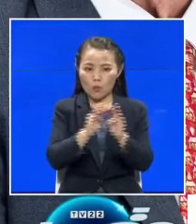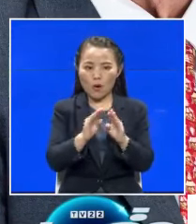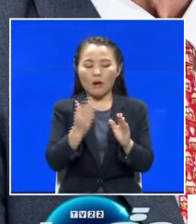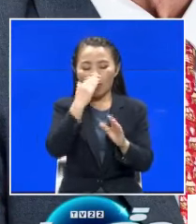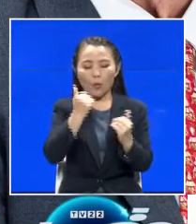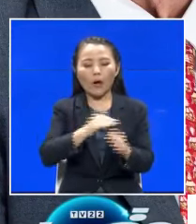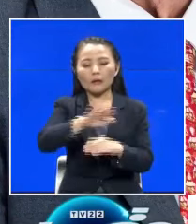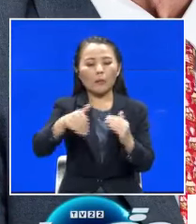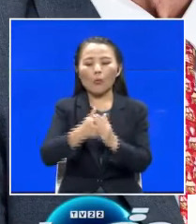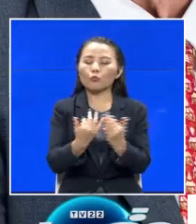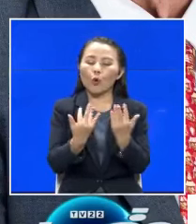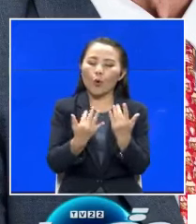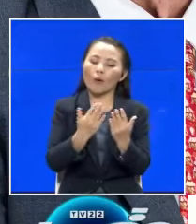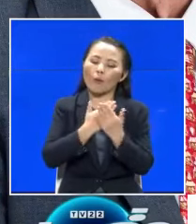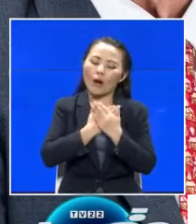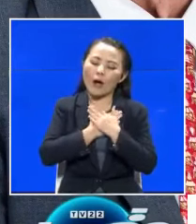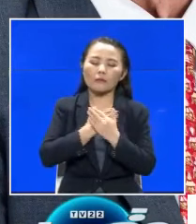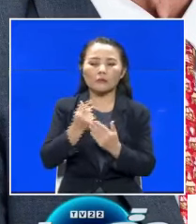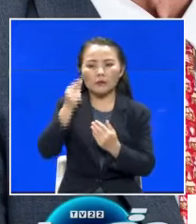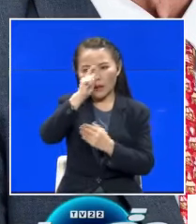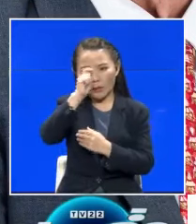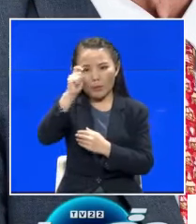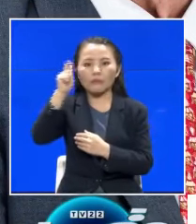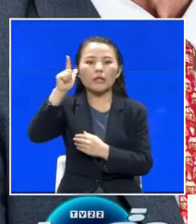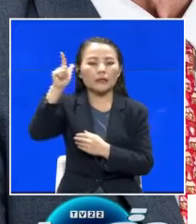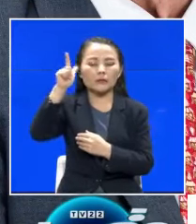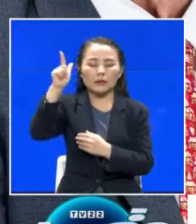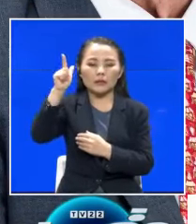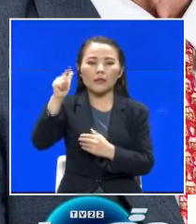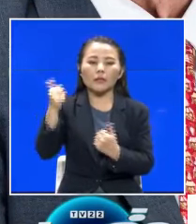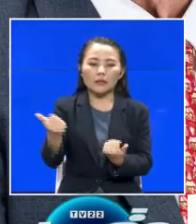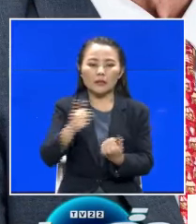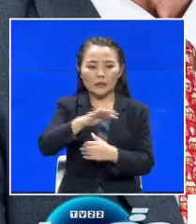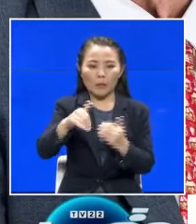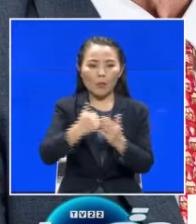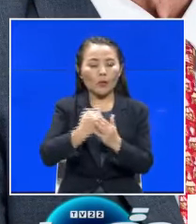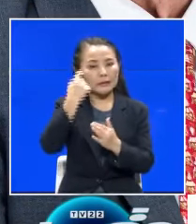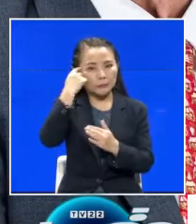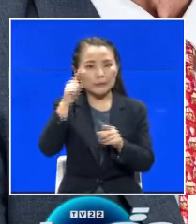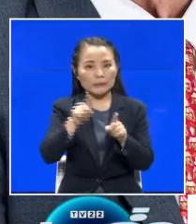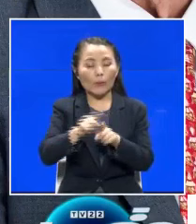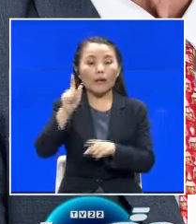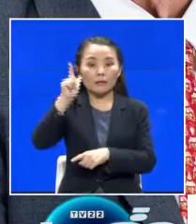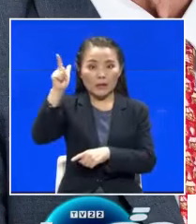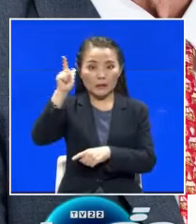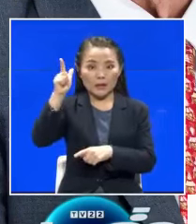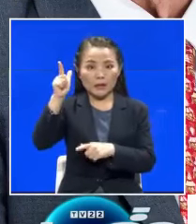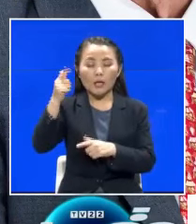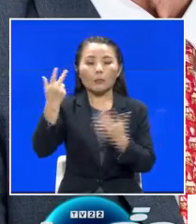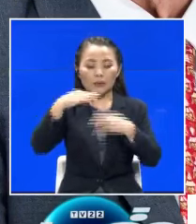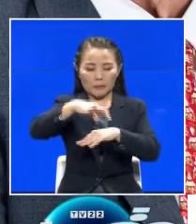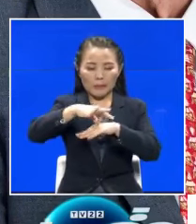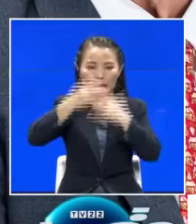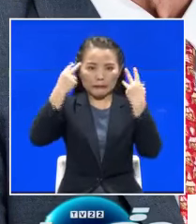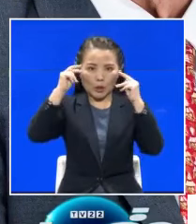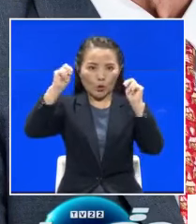อคอยของทุกคนที่ยังคงรักและศรัทธาในตัวท่านดร.ทักษิณคงปฏิเสธไม่ได้ว่าทักษิณชินวัตรเป็นอดีตนายกรัฐมน